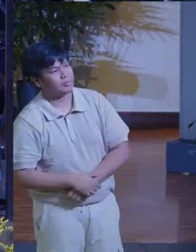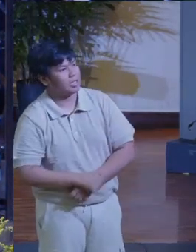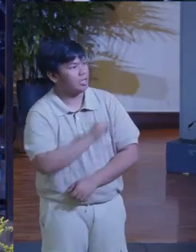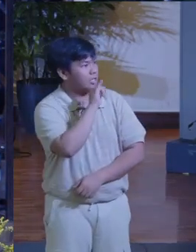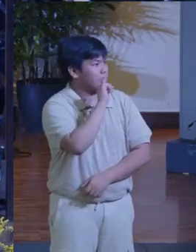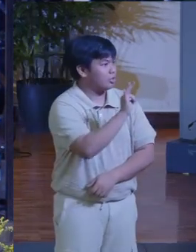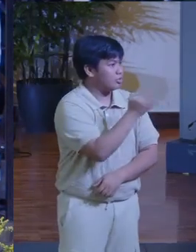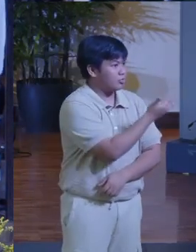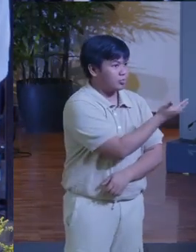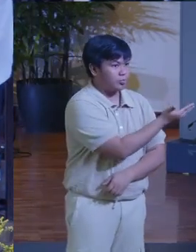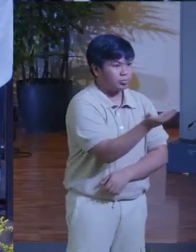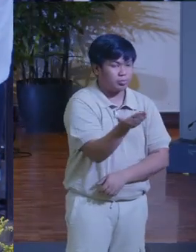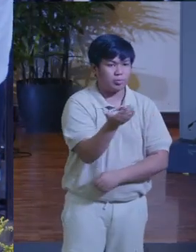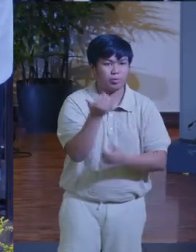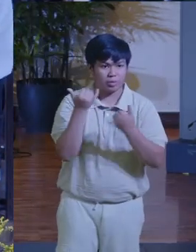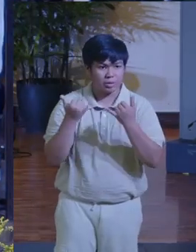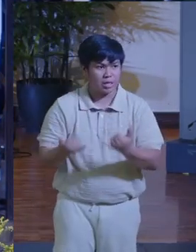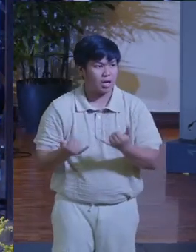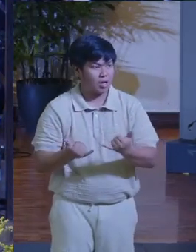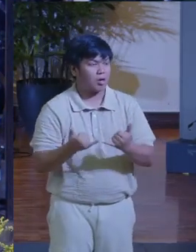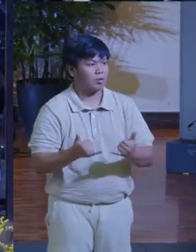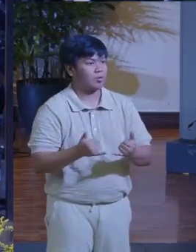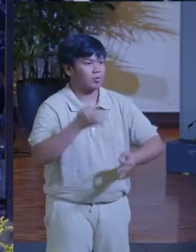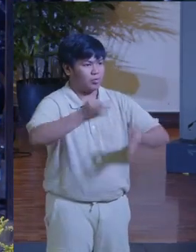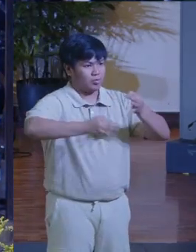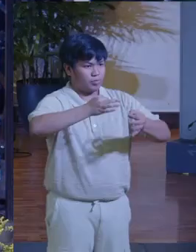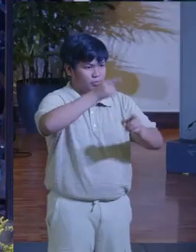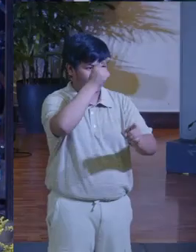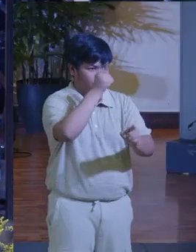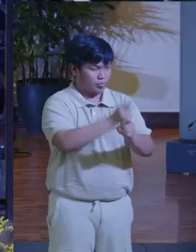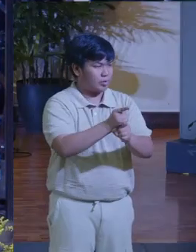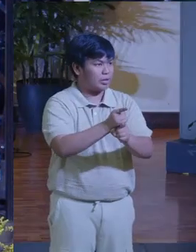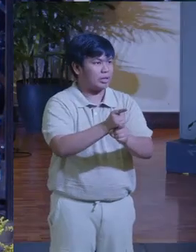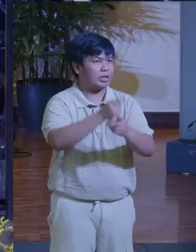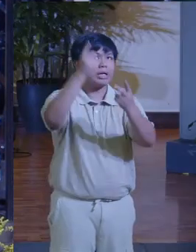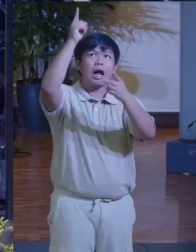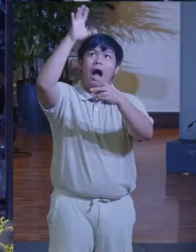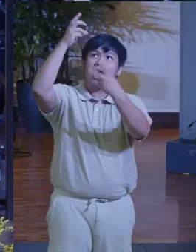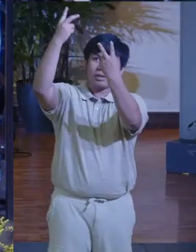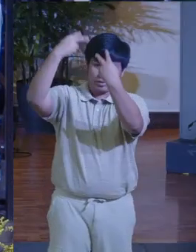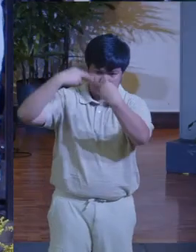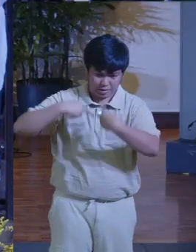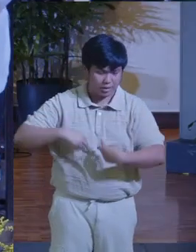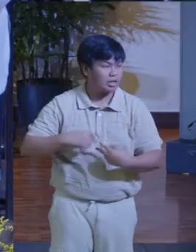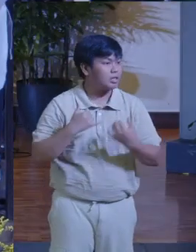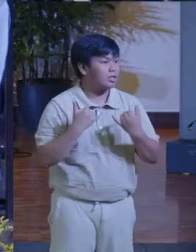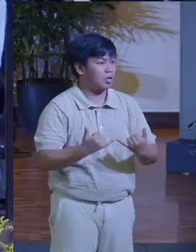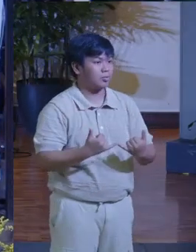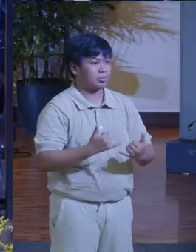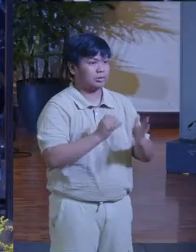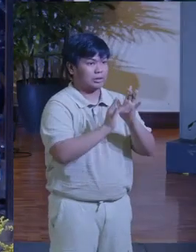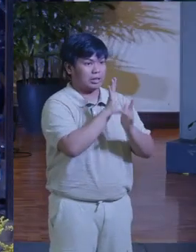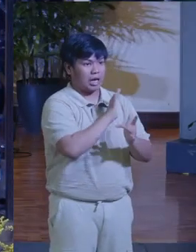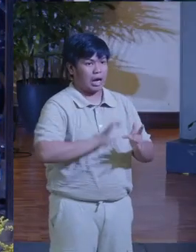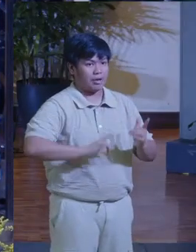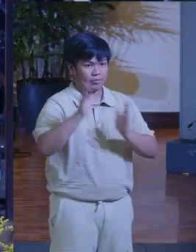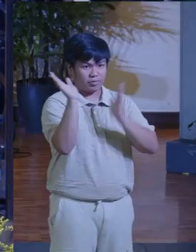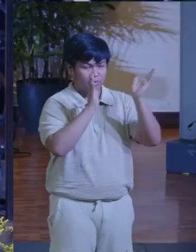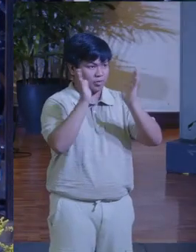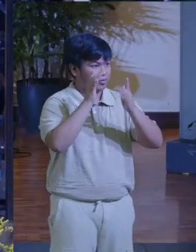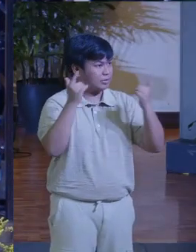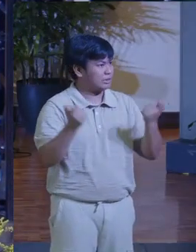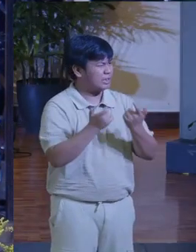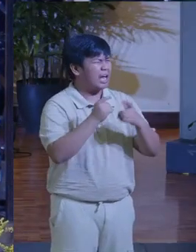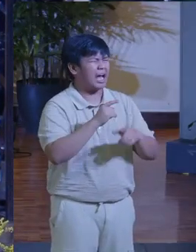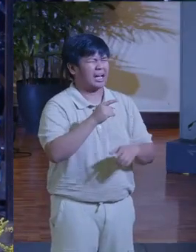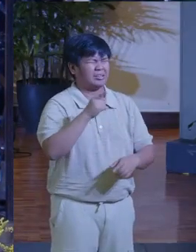if in our endeavor to be justified in Christ, we too were found to be sinners, is Christ then a servant of sin? Parang nakakalitong